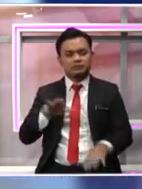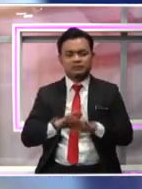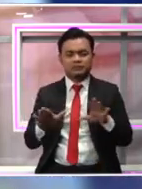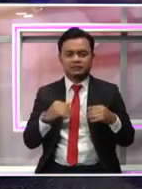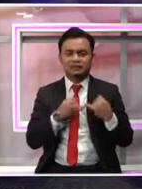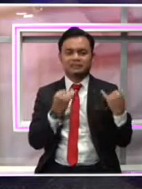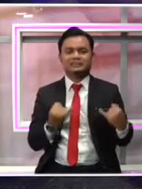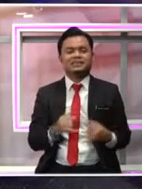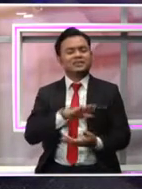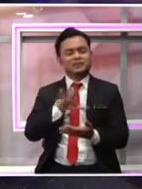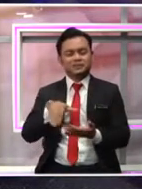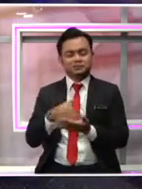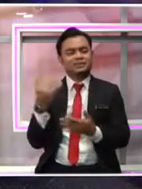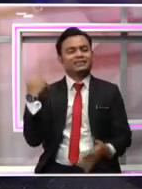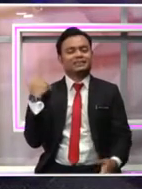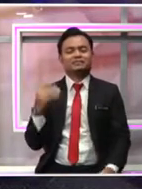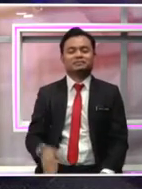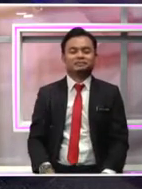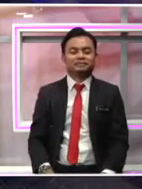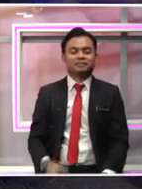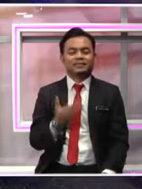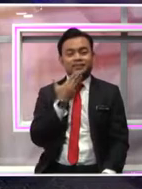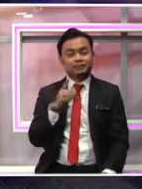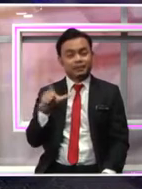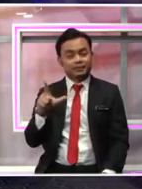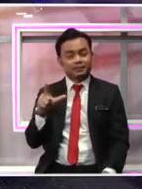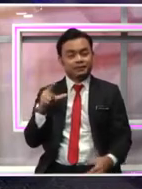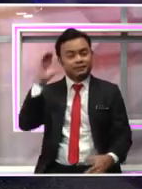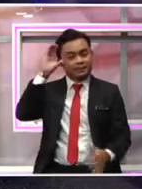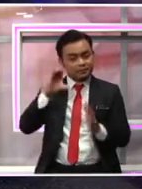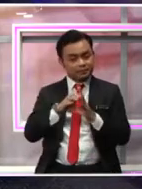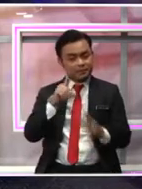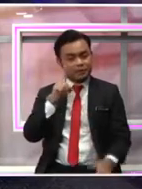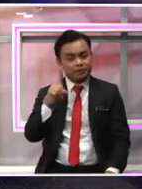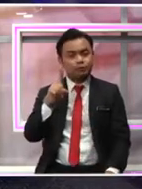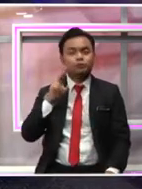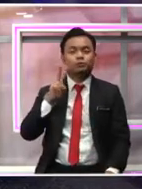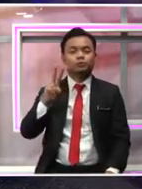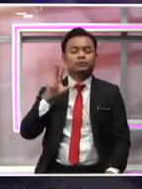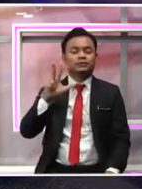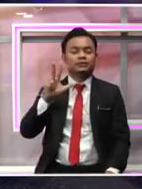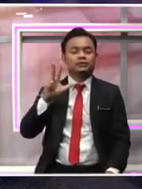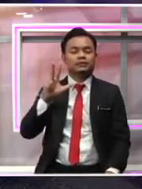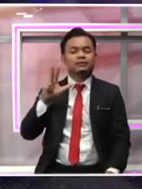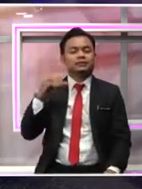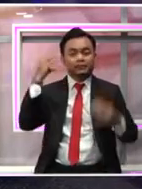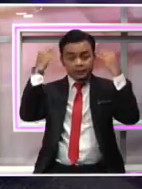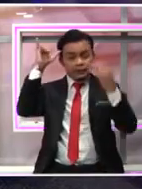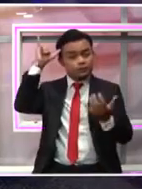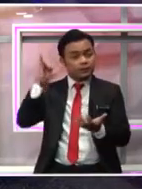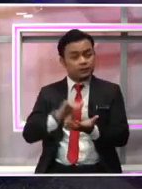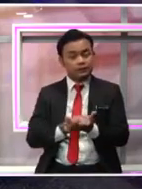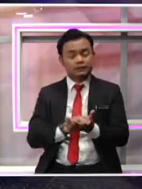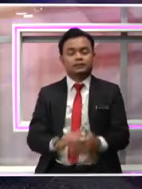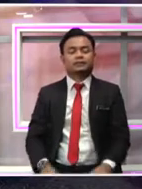Alhamdulillah Oke Baik misal nampaknya nih sadap tahu gambar 1 gambar 2 gambar 3 Ceko yakin misi Nisa